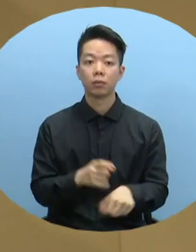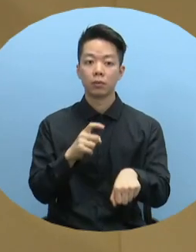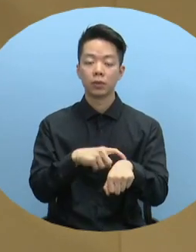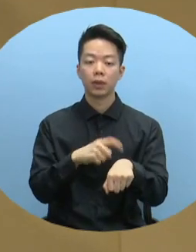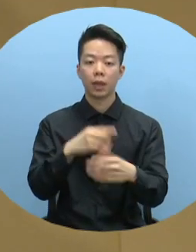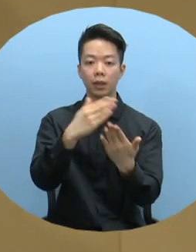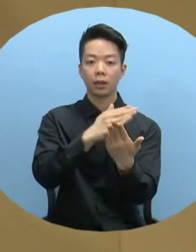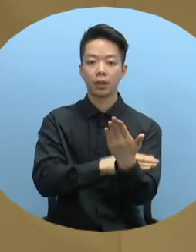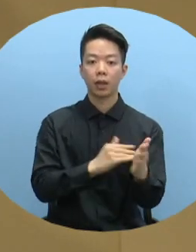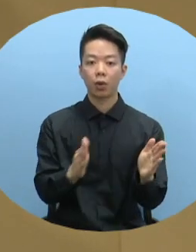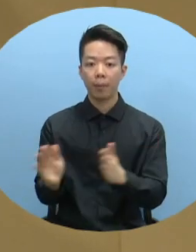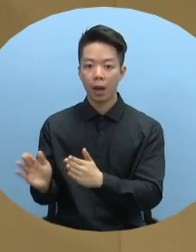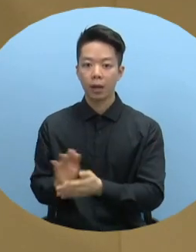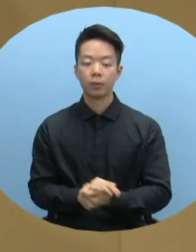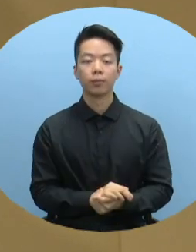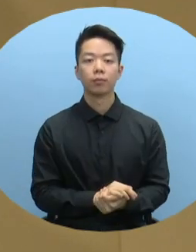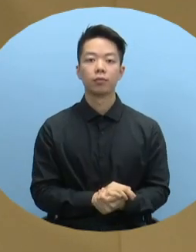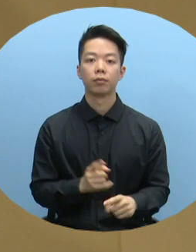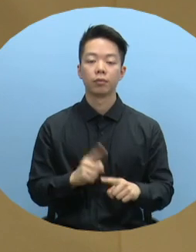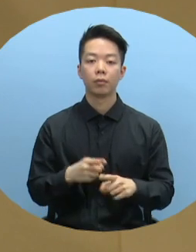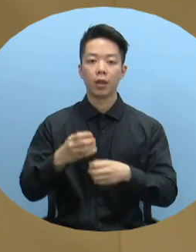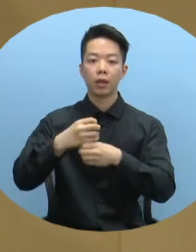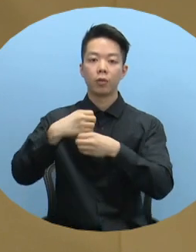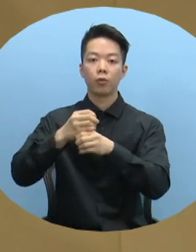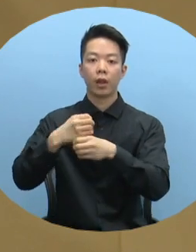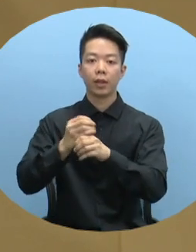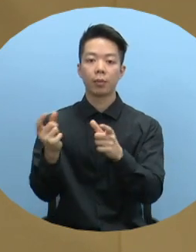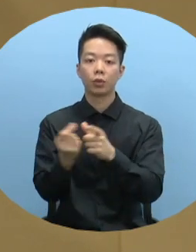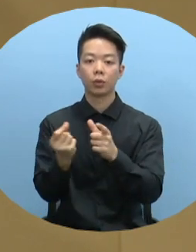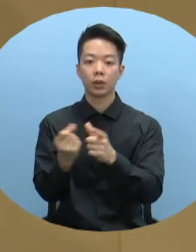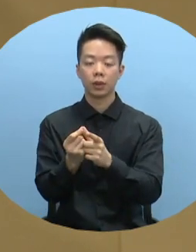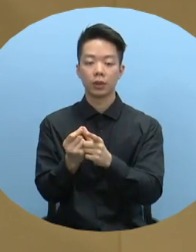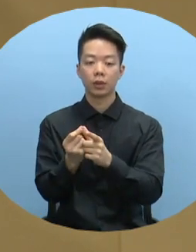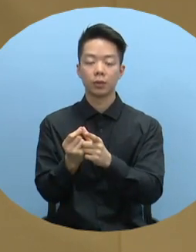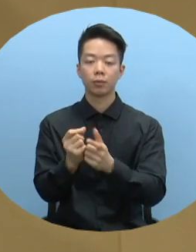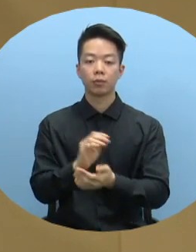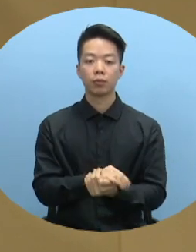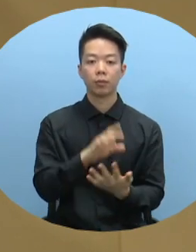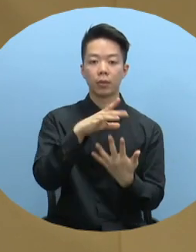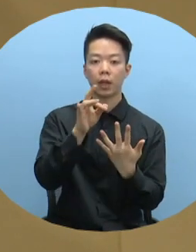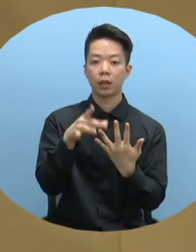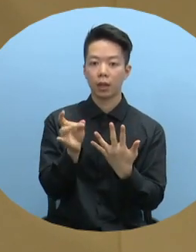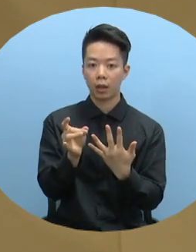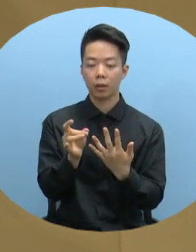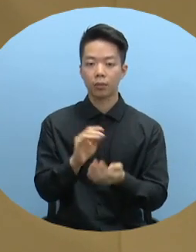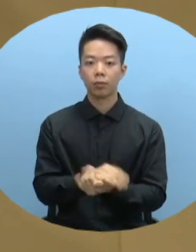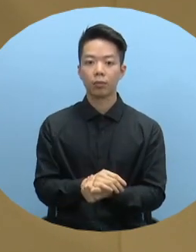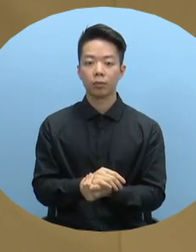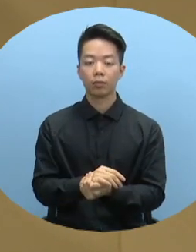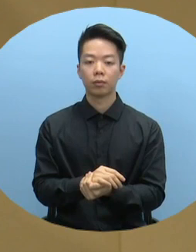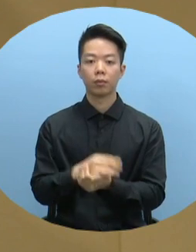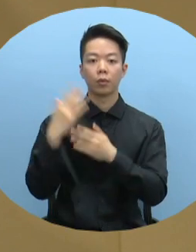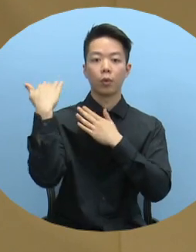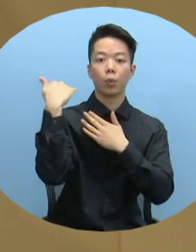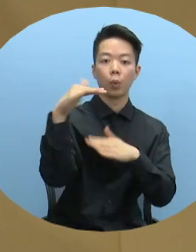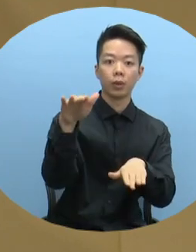排上邊咧，我哋係會有揾咗一個化驗所啦。他是負責埋嗰啲